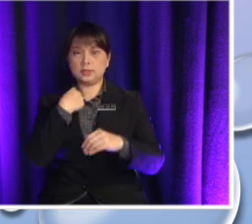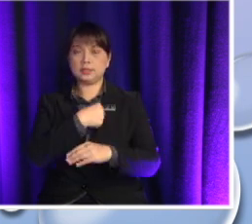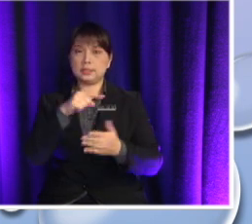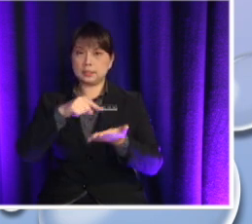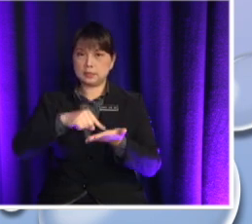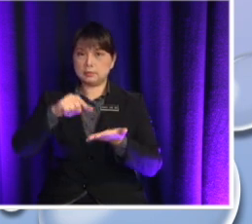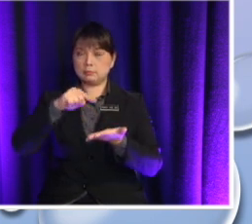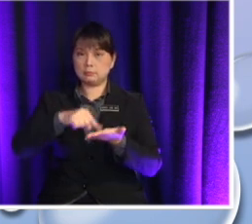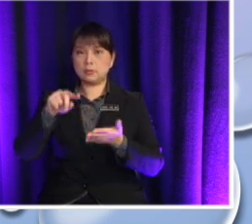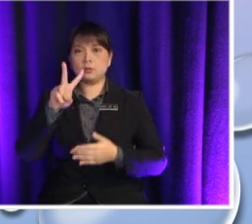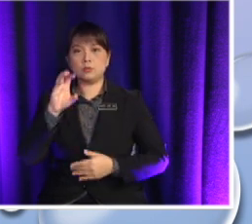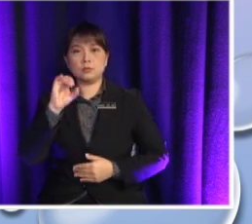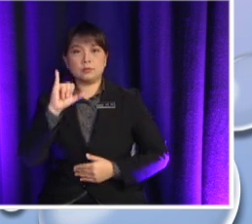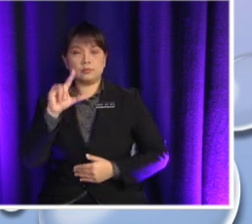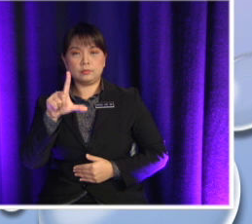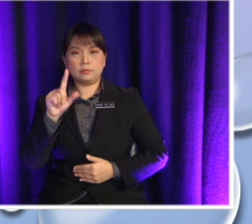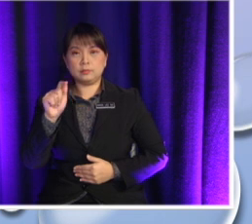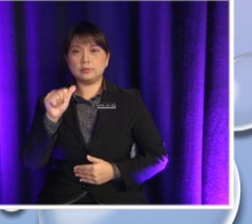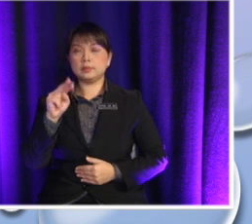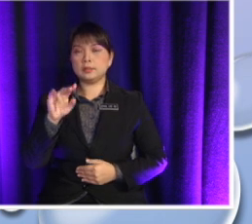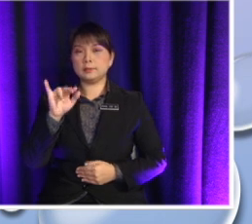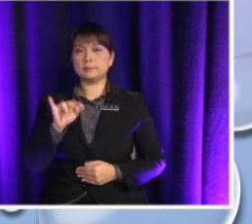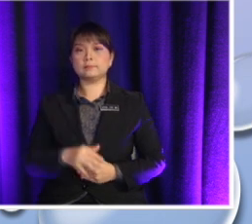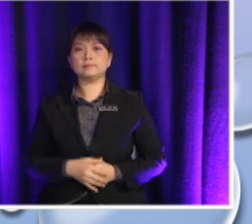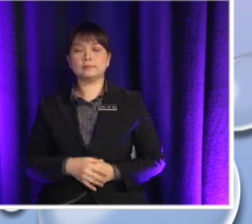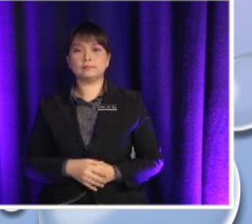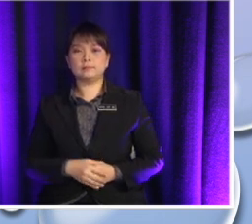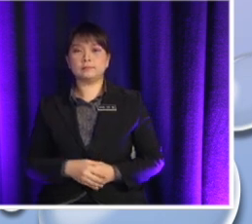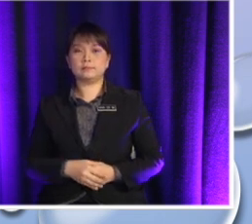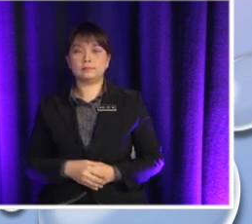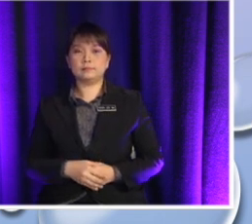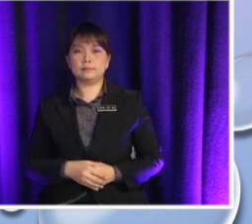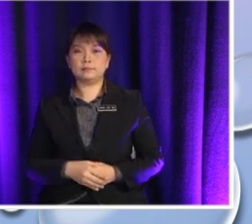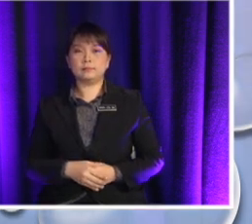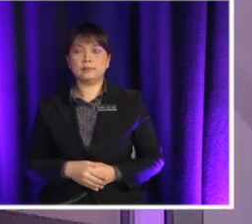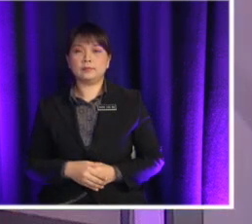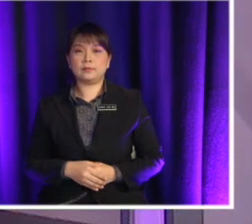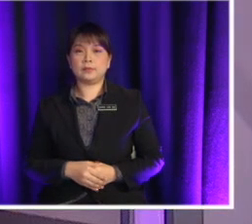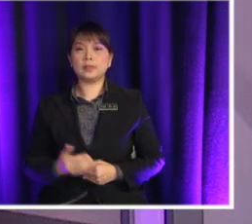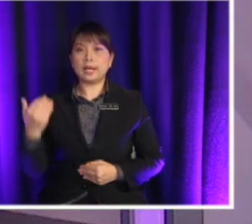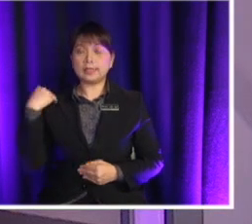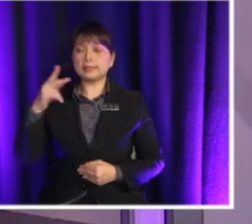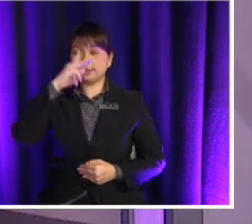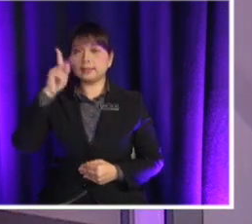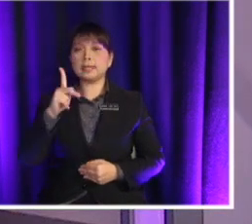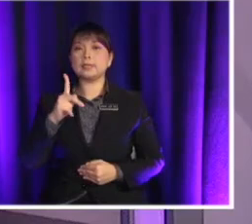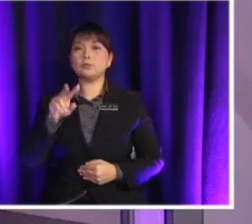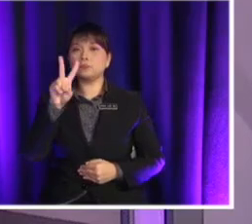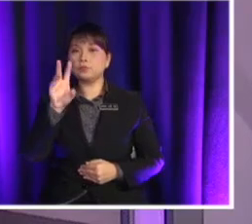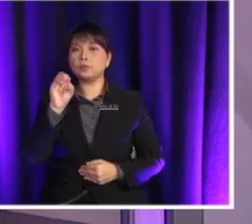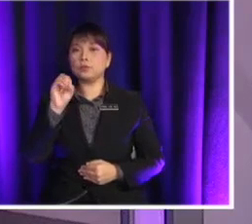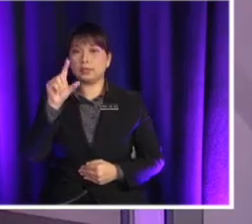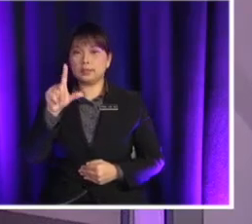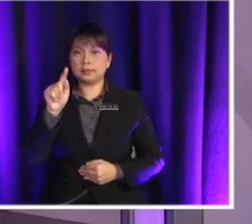yang susut pada contohnya pada setiap tamatan yang kita uji itu adakah voltan yang betul. Okey, mendapat voltan yang